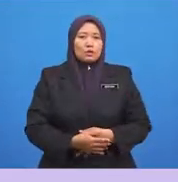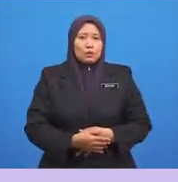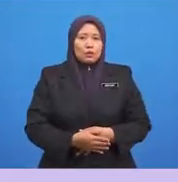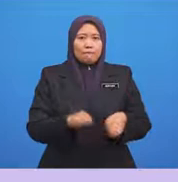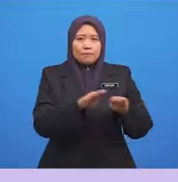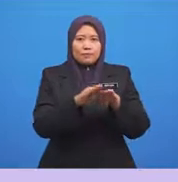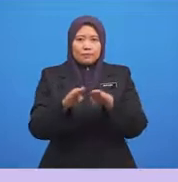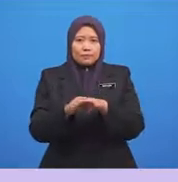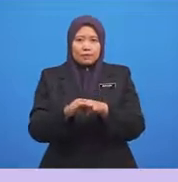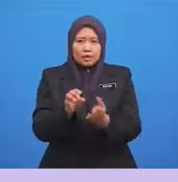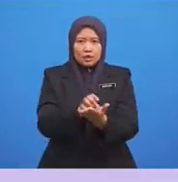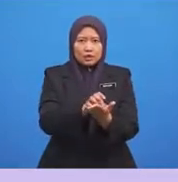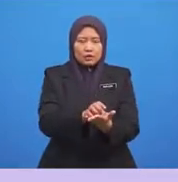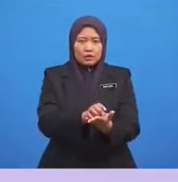labu,